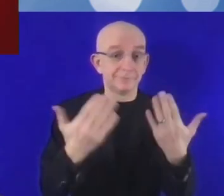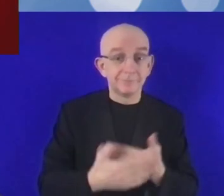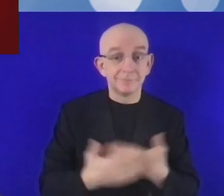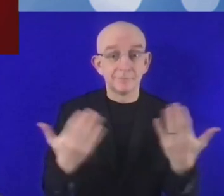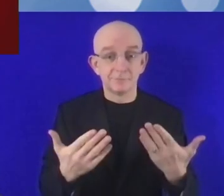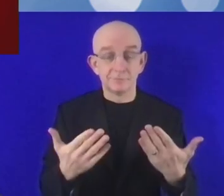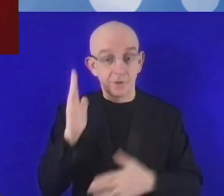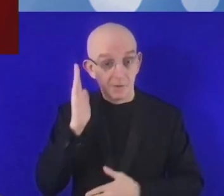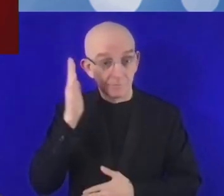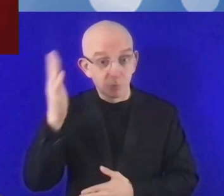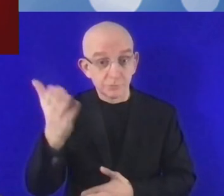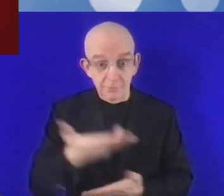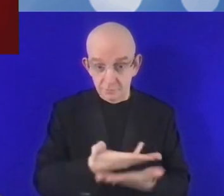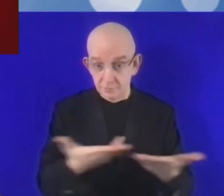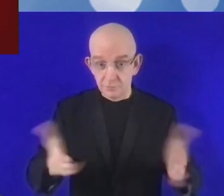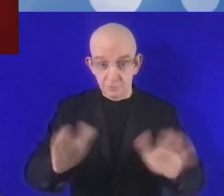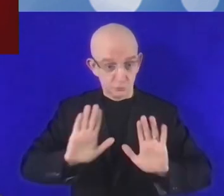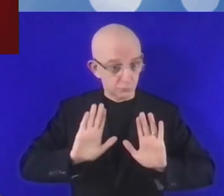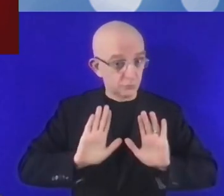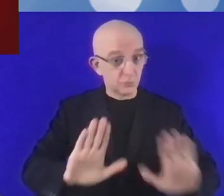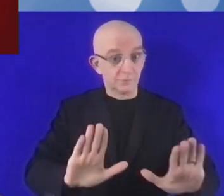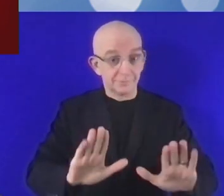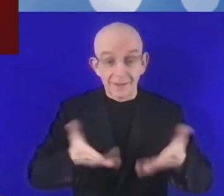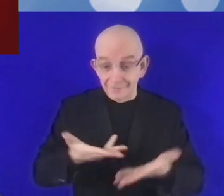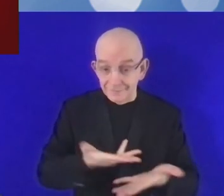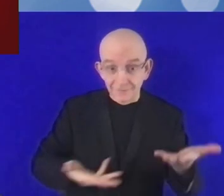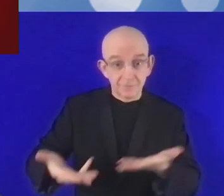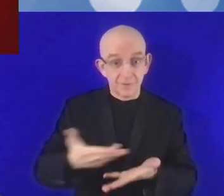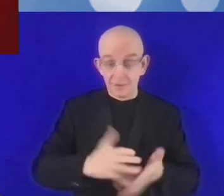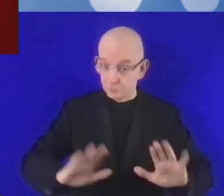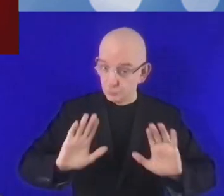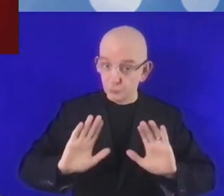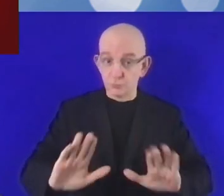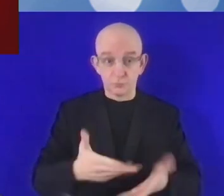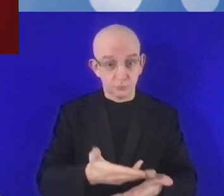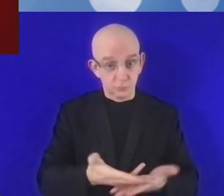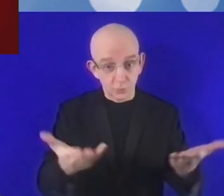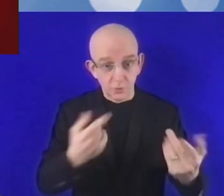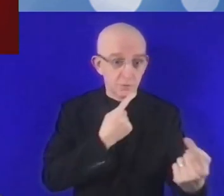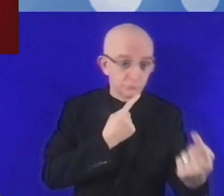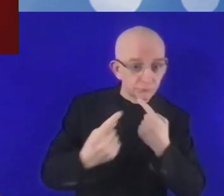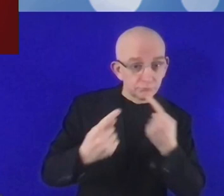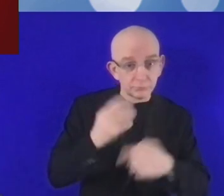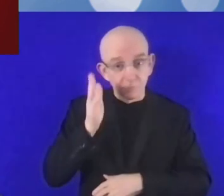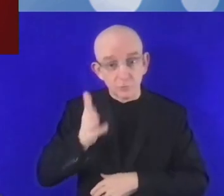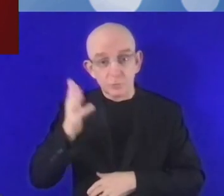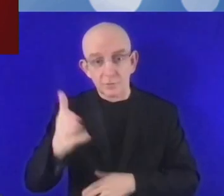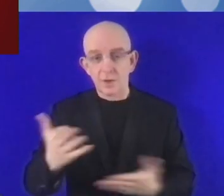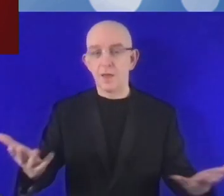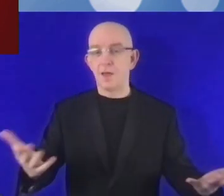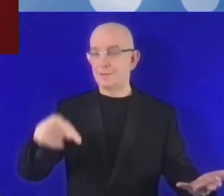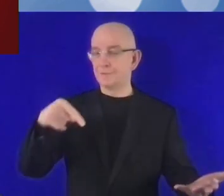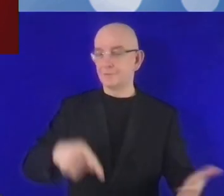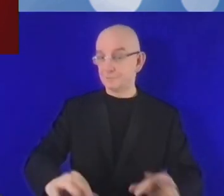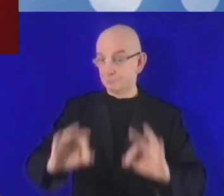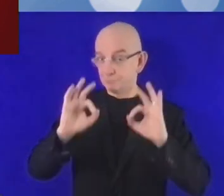我也很高兴有那么多青年参加今天的会议。我想说，你们所发表的这些意见是非常重要